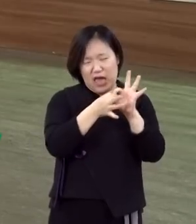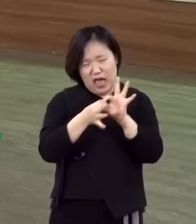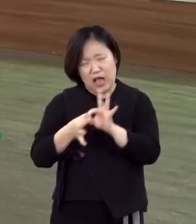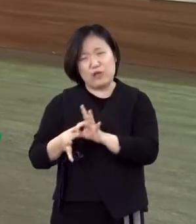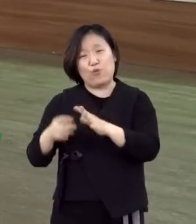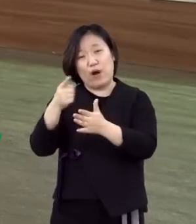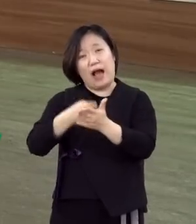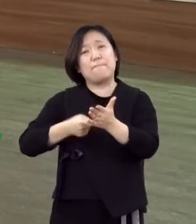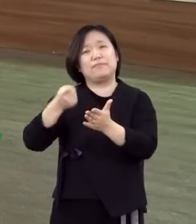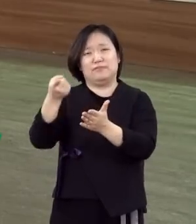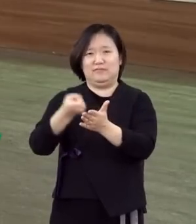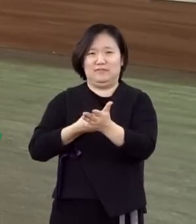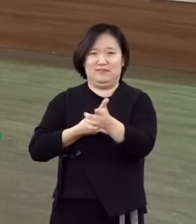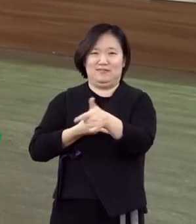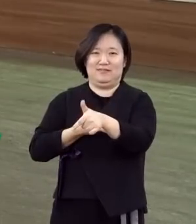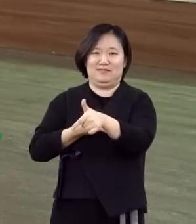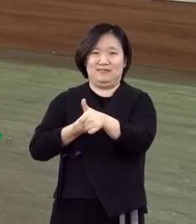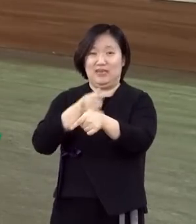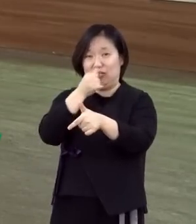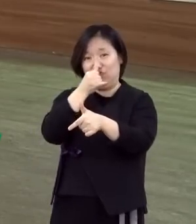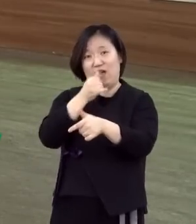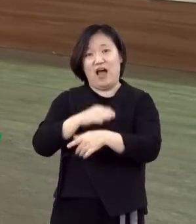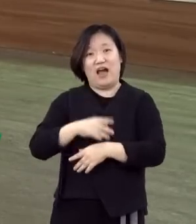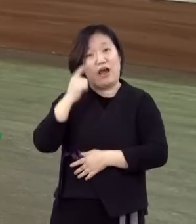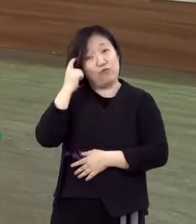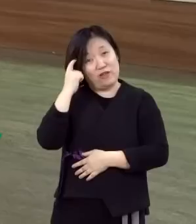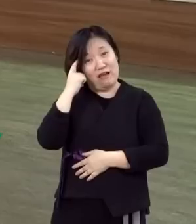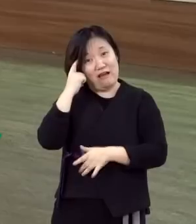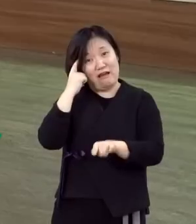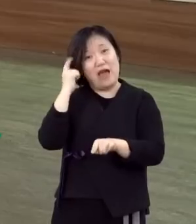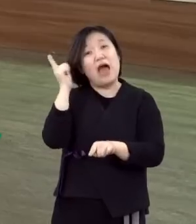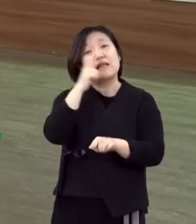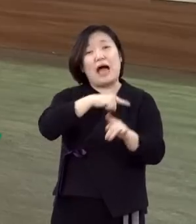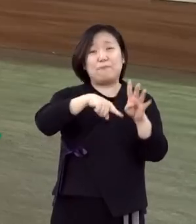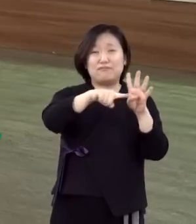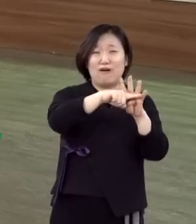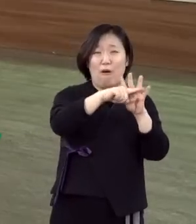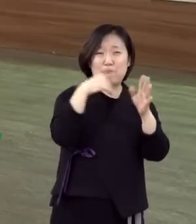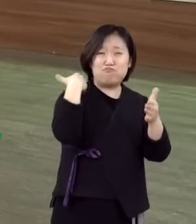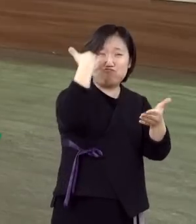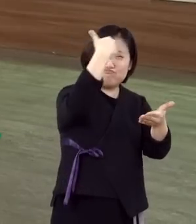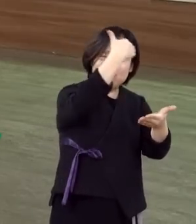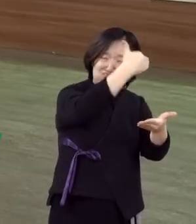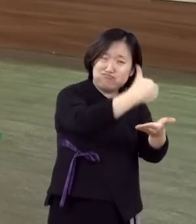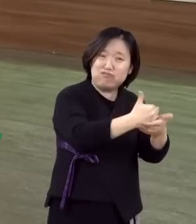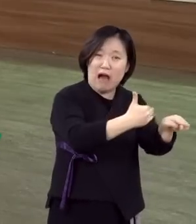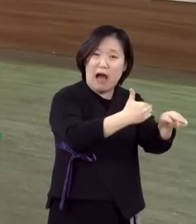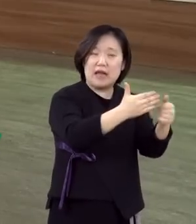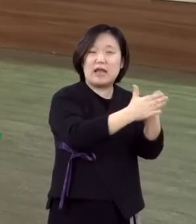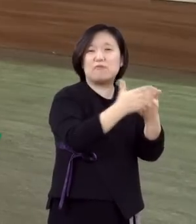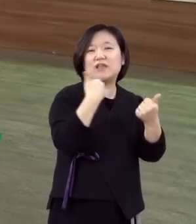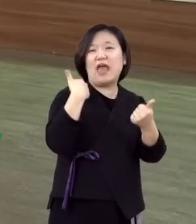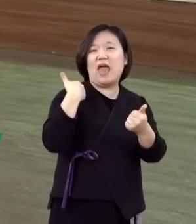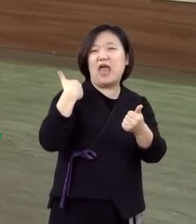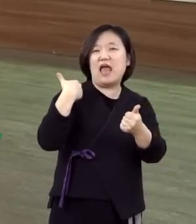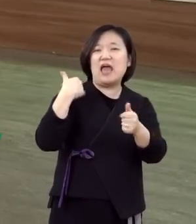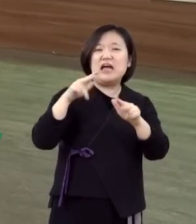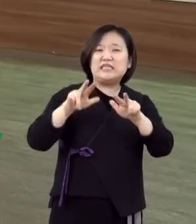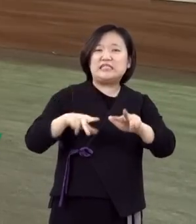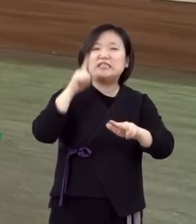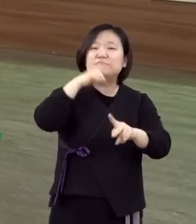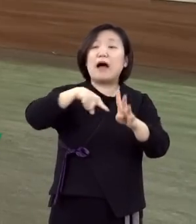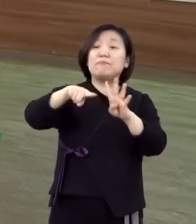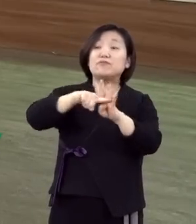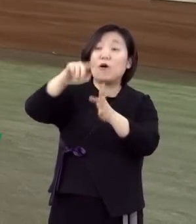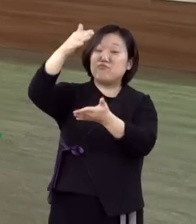빚을갚고 마무리해야할숙제를끝내고있으며, 조금씩좋은업보